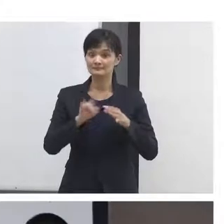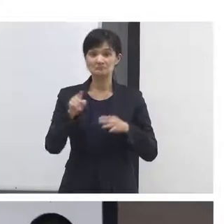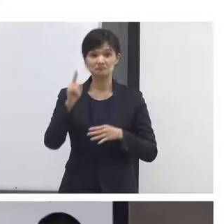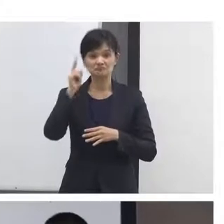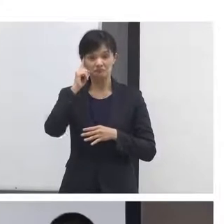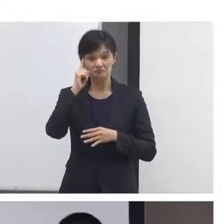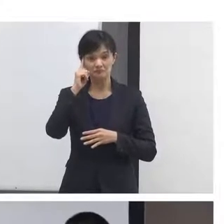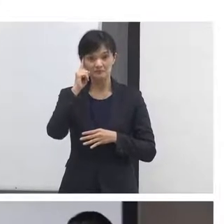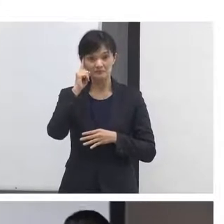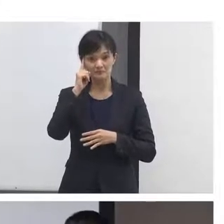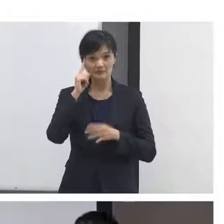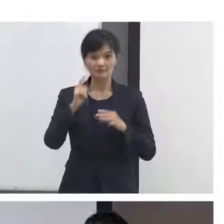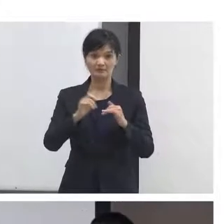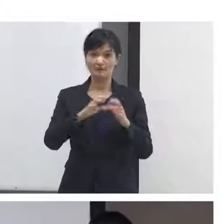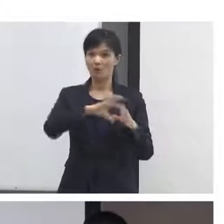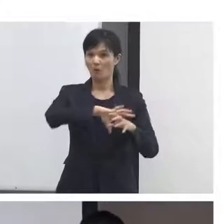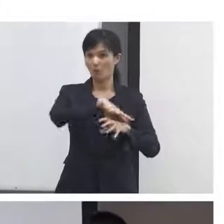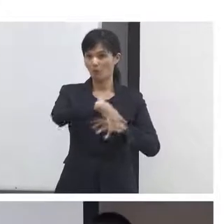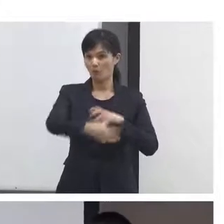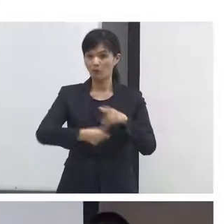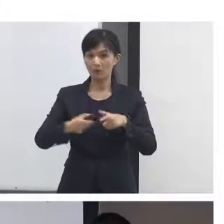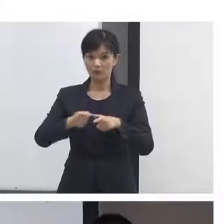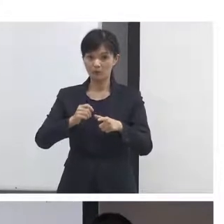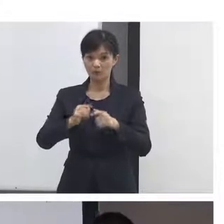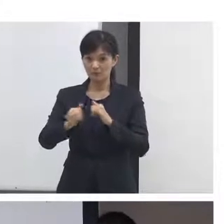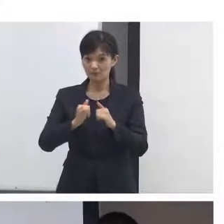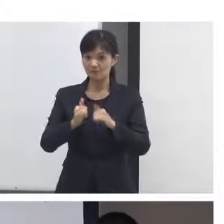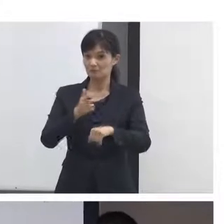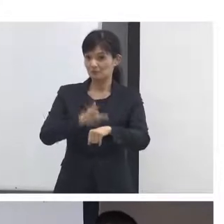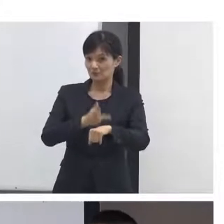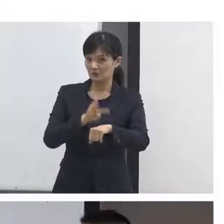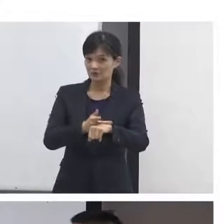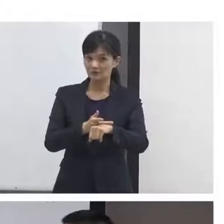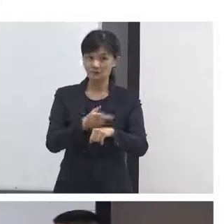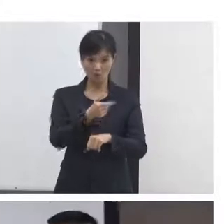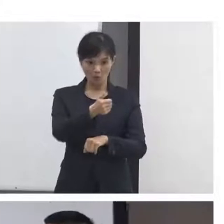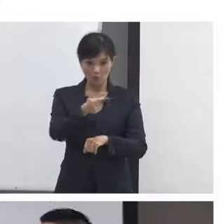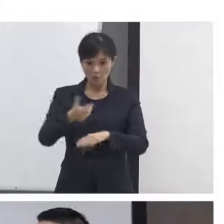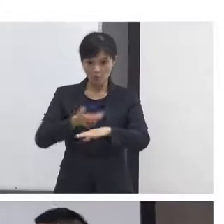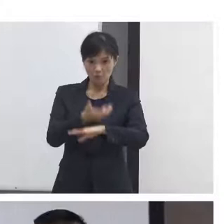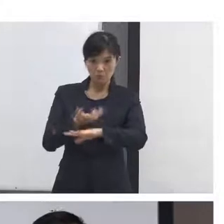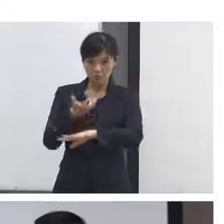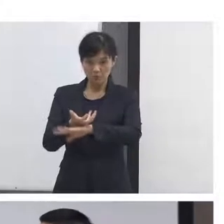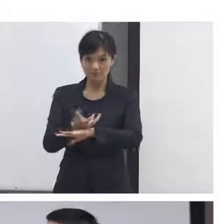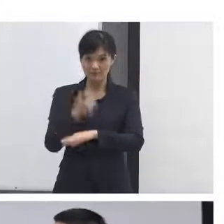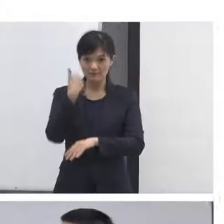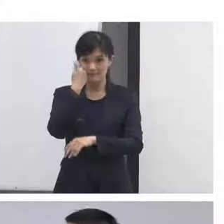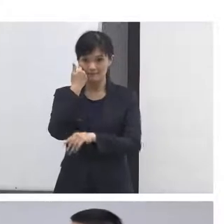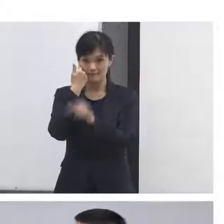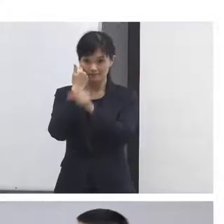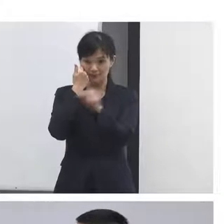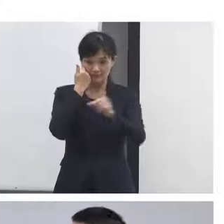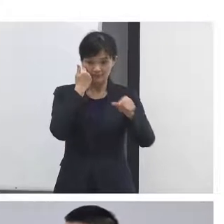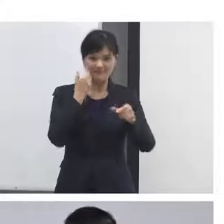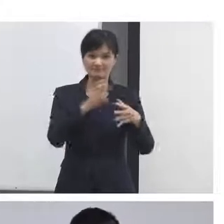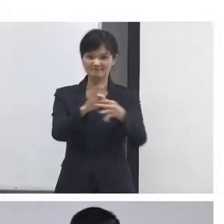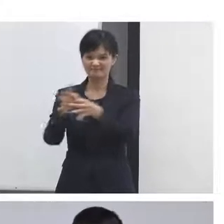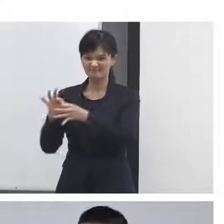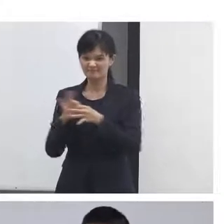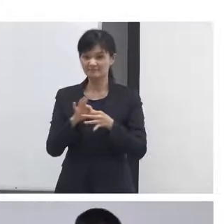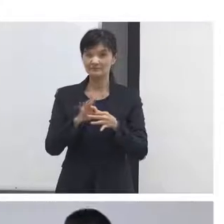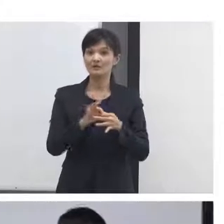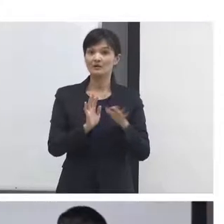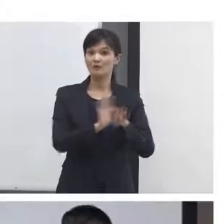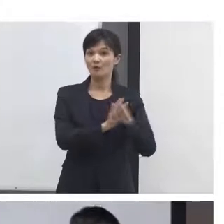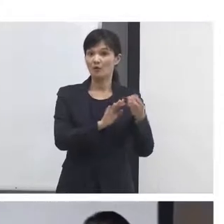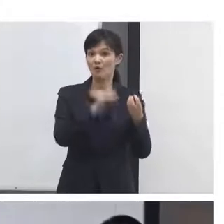科技的 GitHub 专案，然后把他之间有共同贡献者就连起来。那这张很大很大的图上面右上角呢，就是一堆橘的，